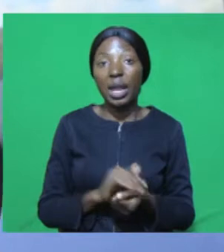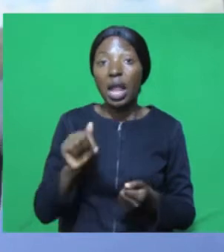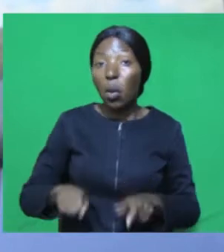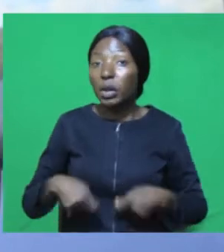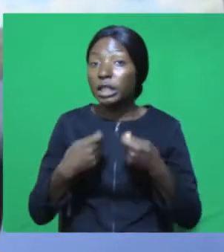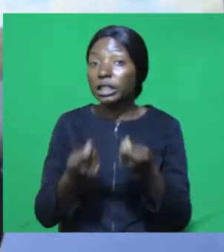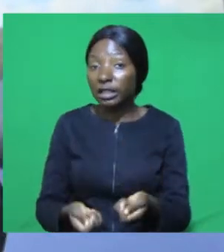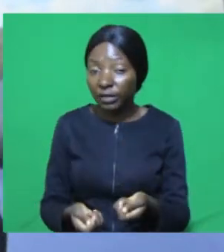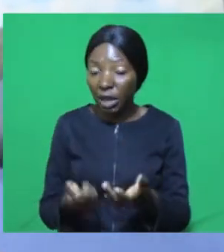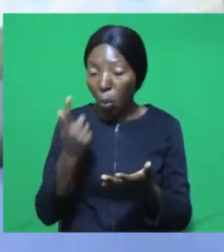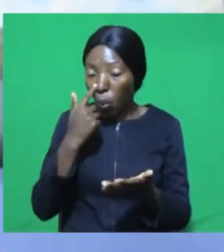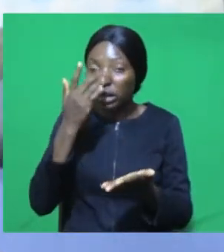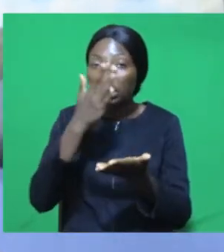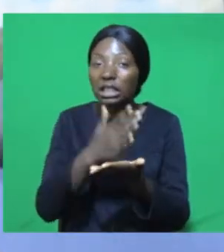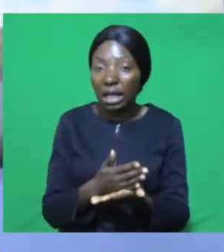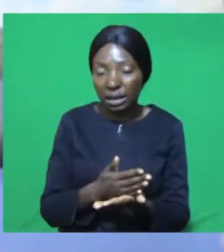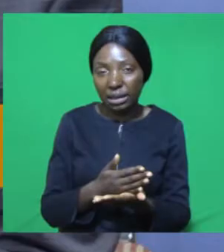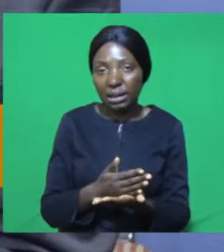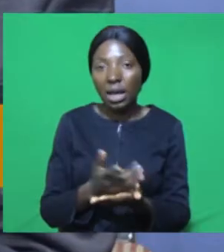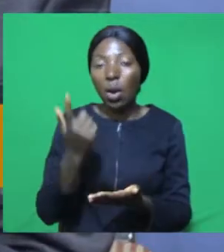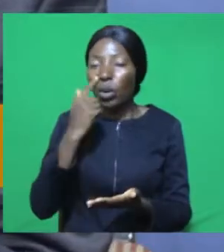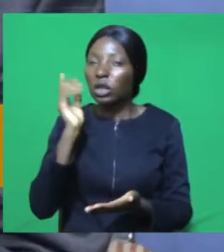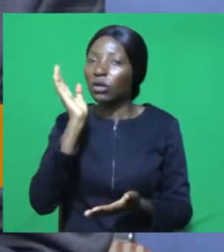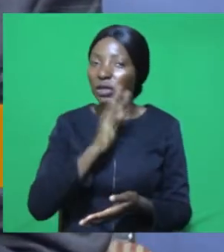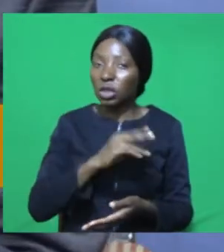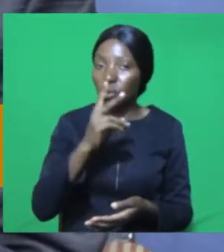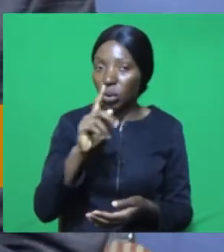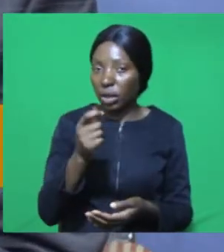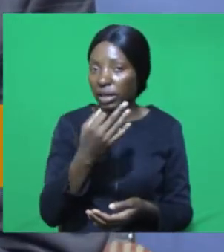chapiwa pachinondotangira. Kunzi panopera